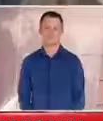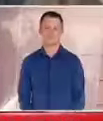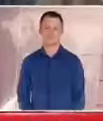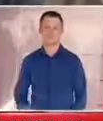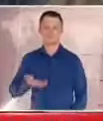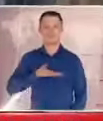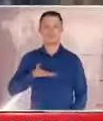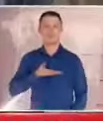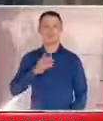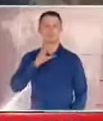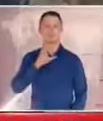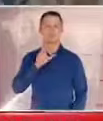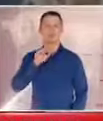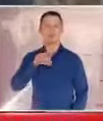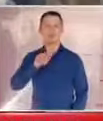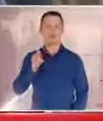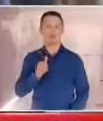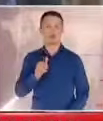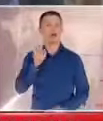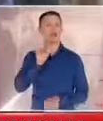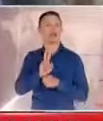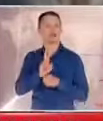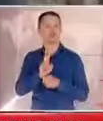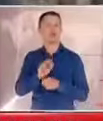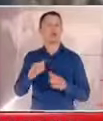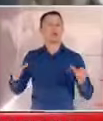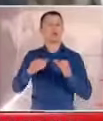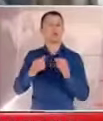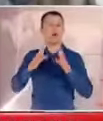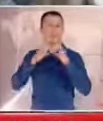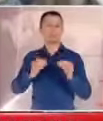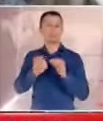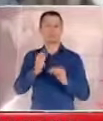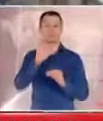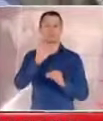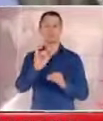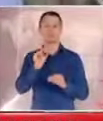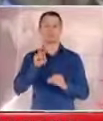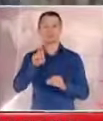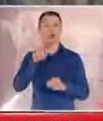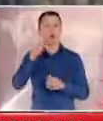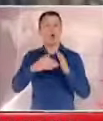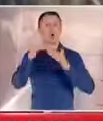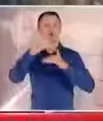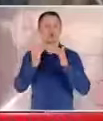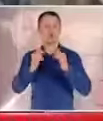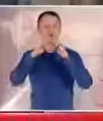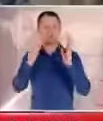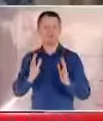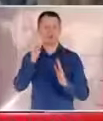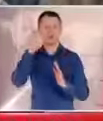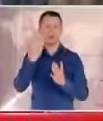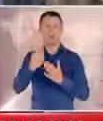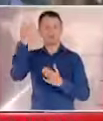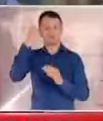Preotul Ciprian Mega păstorește comunitatea românească din Cipru, acolo unde a și reușit să ridice o biserică pentru români. Apoi s-a gândit să le